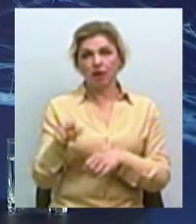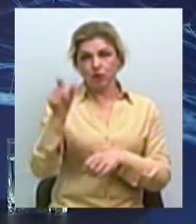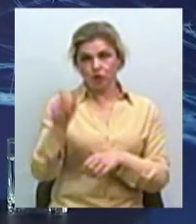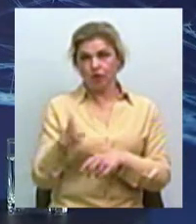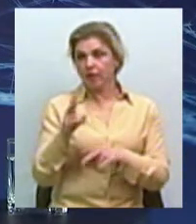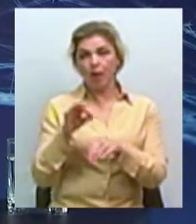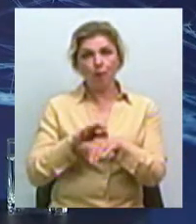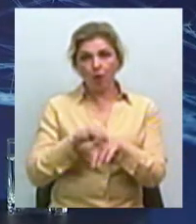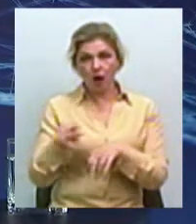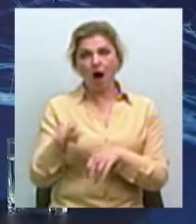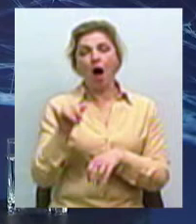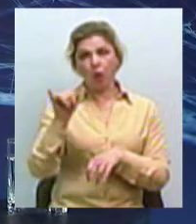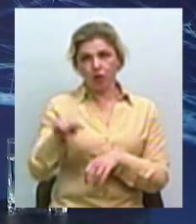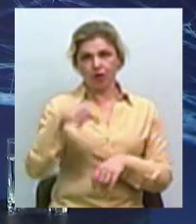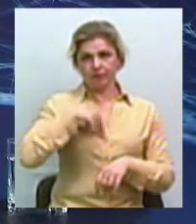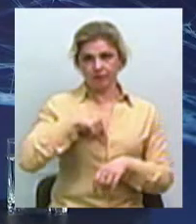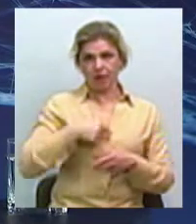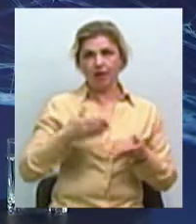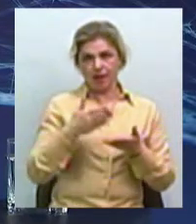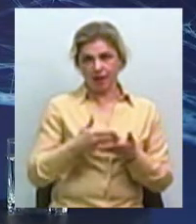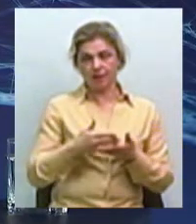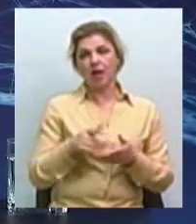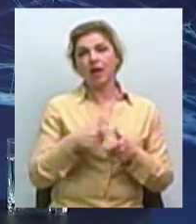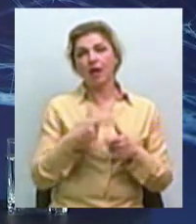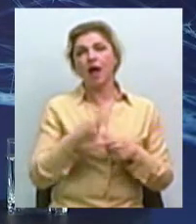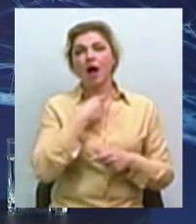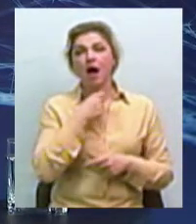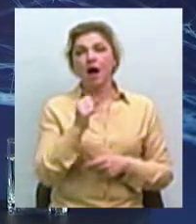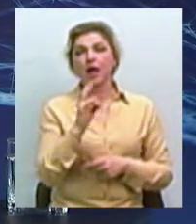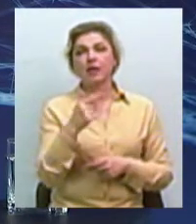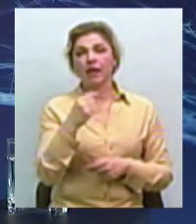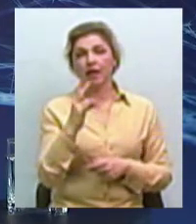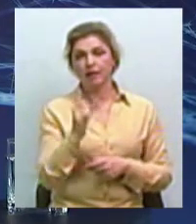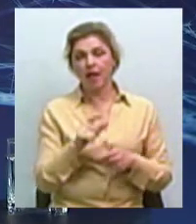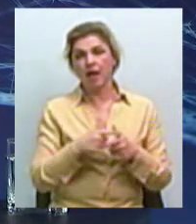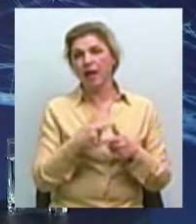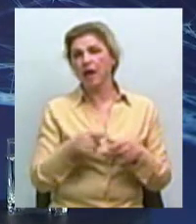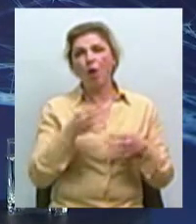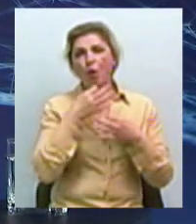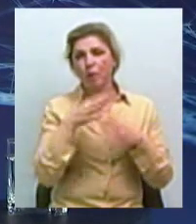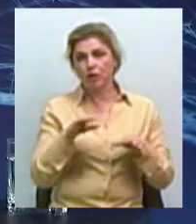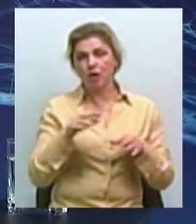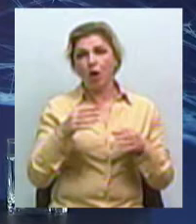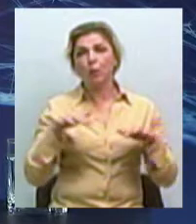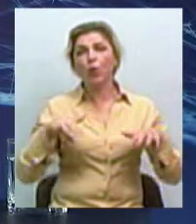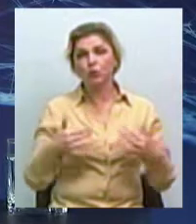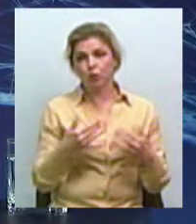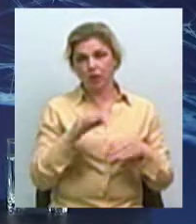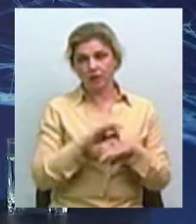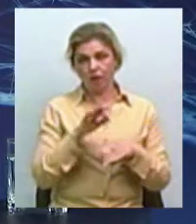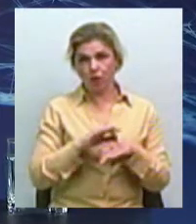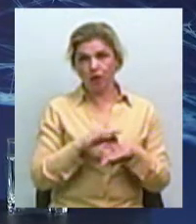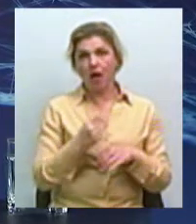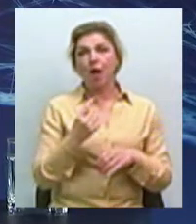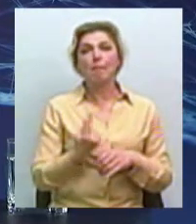що спочатку йде як звичайна або ангіна, або звичайне вірусне простудне захворювання. І людина перші